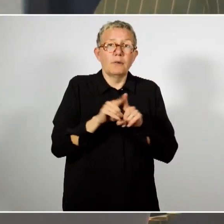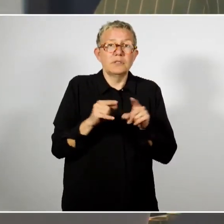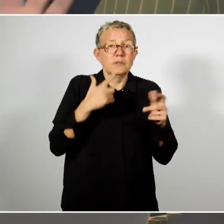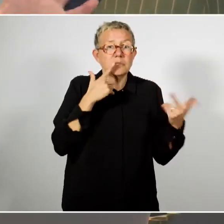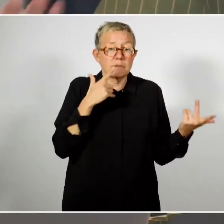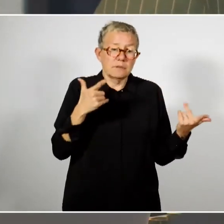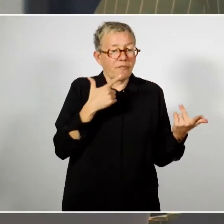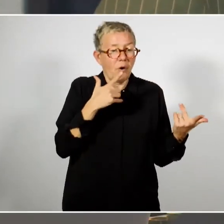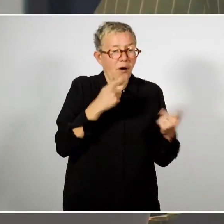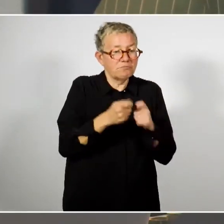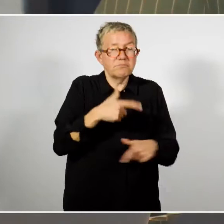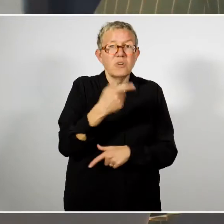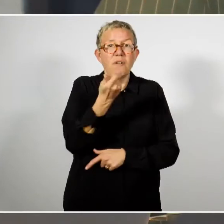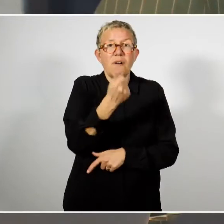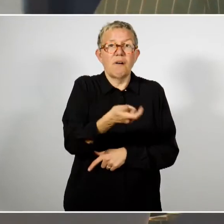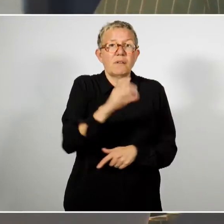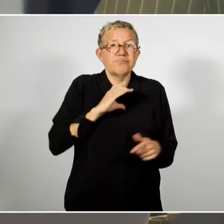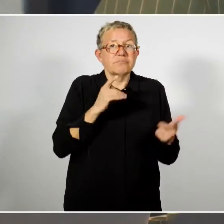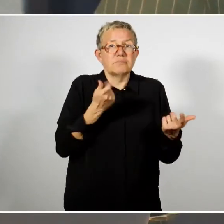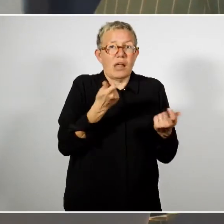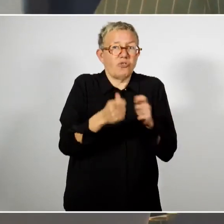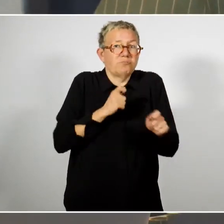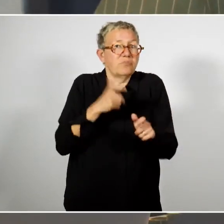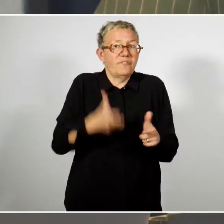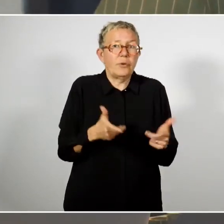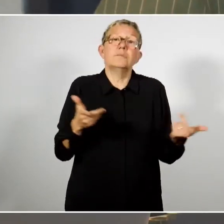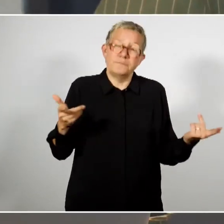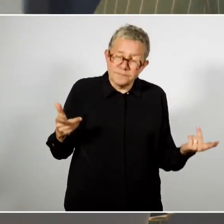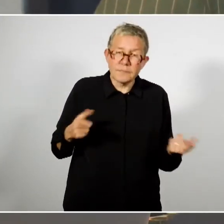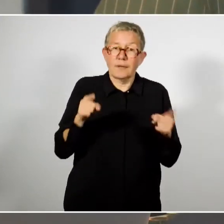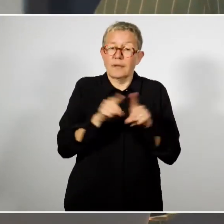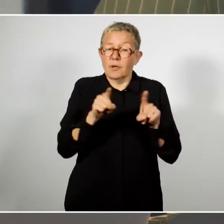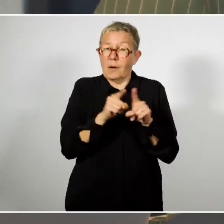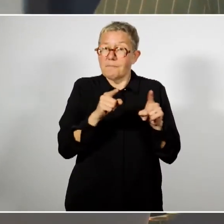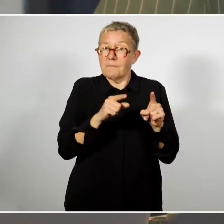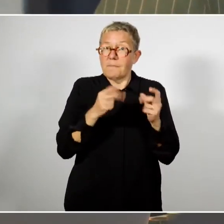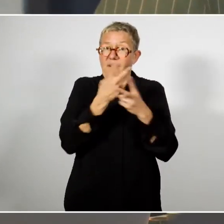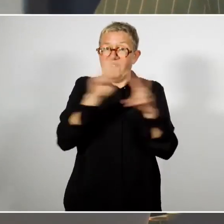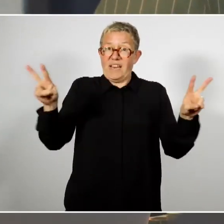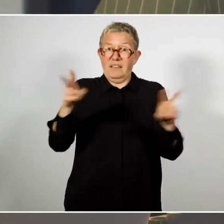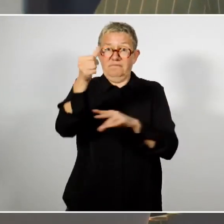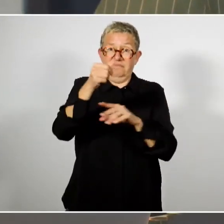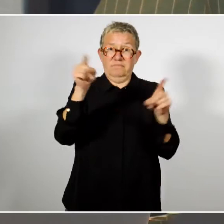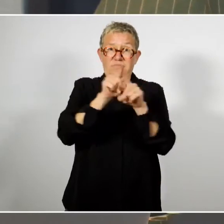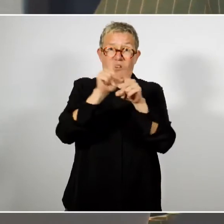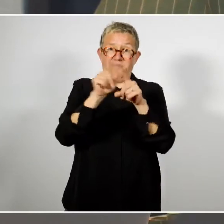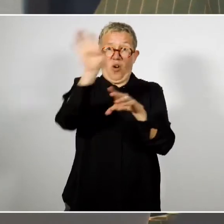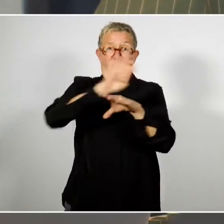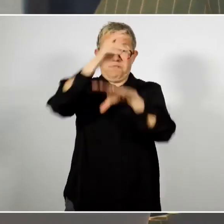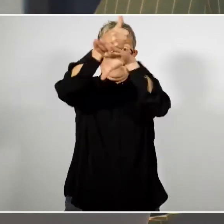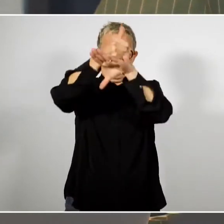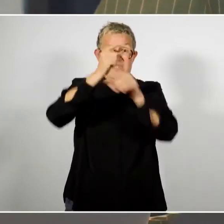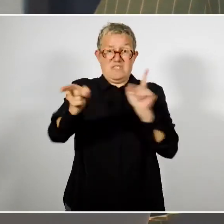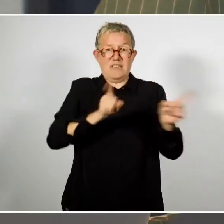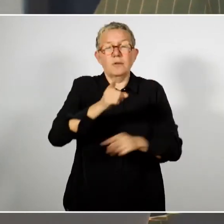le « rendez-moi mon argent, t'as-tu-rien ». C'est le moyen de faire en sorte que la métropole, oui, ne soit pas l'Europe des mairies, tant l'Europe reste